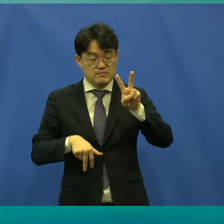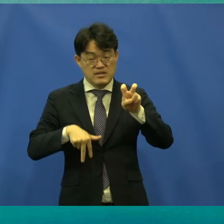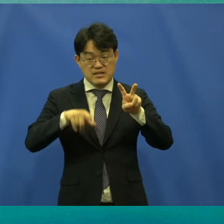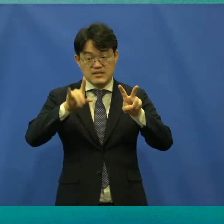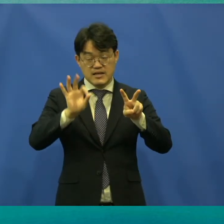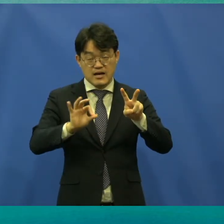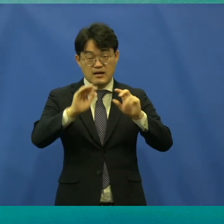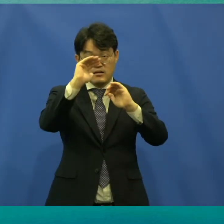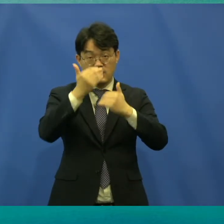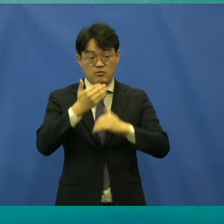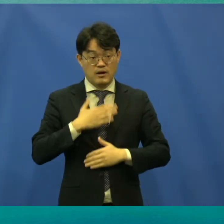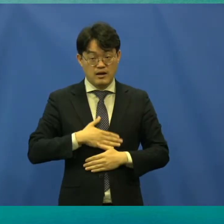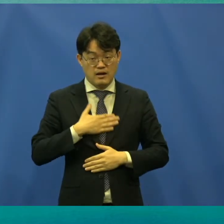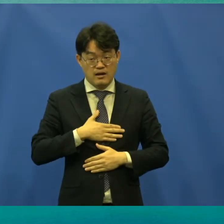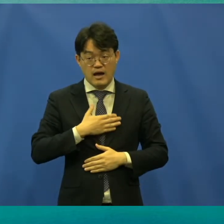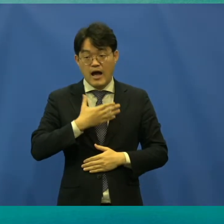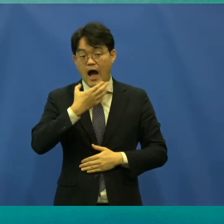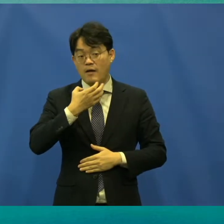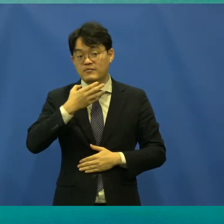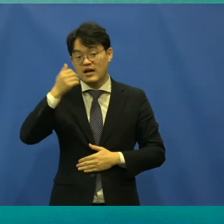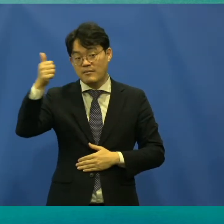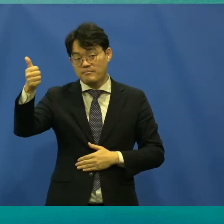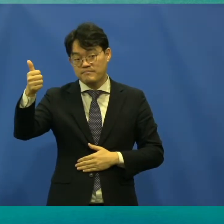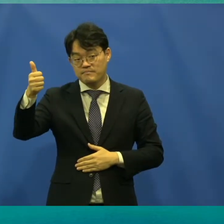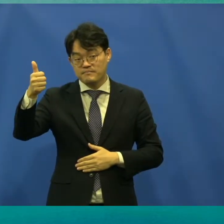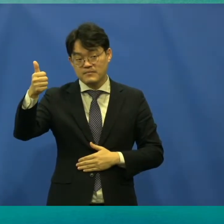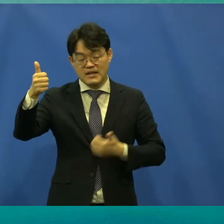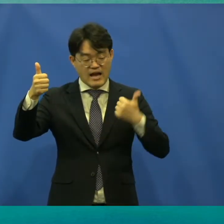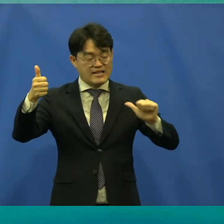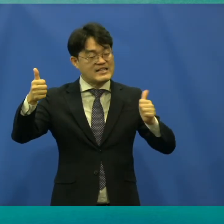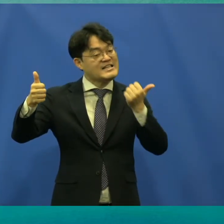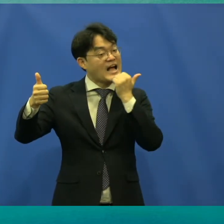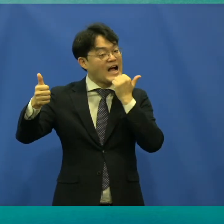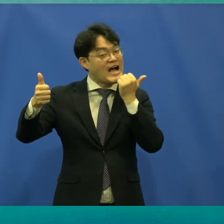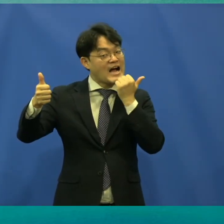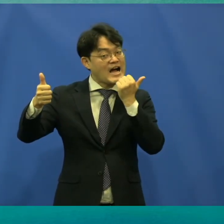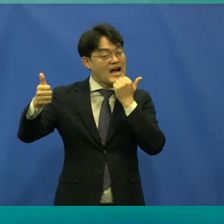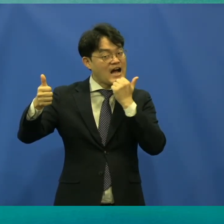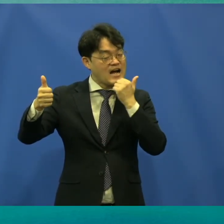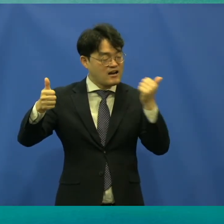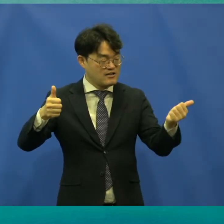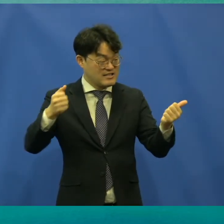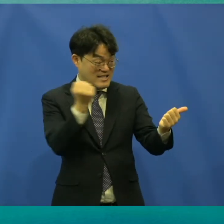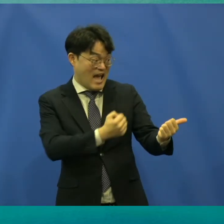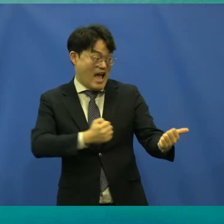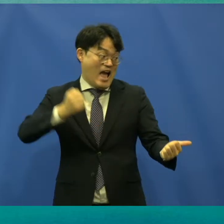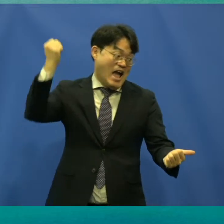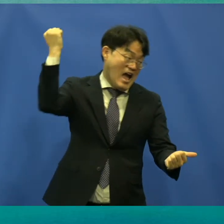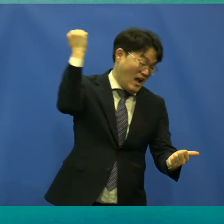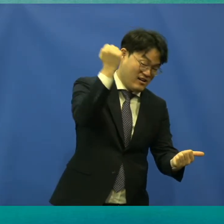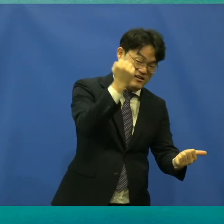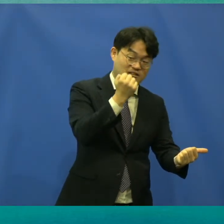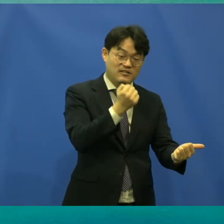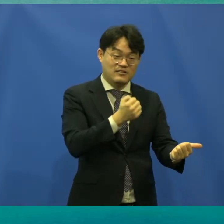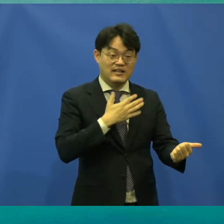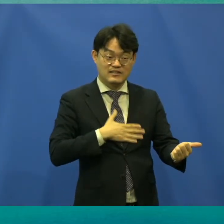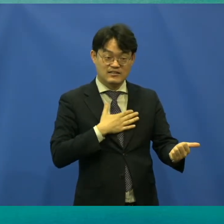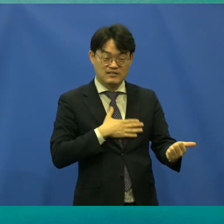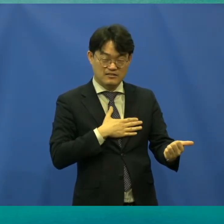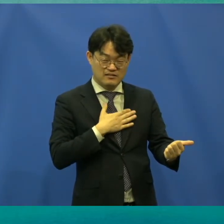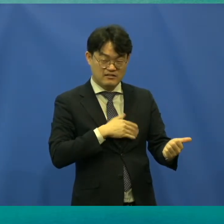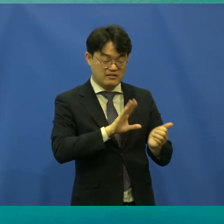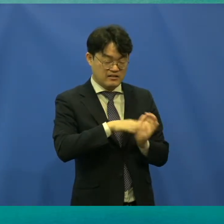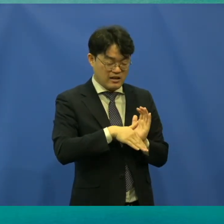22장이죠. 22장 13절 14절입니다. 22장 제가 12장으로 잘못